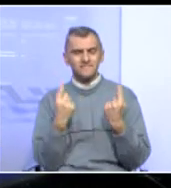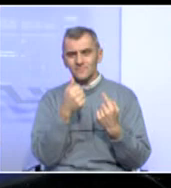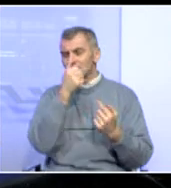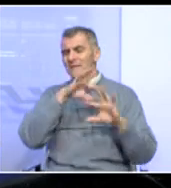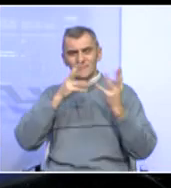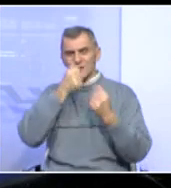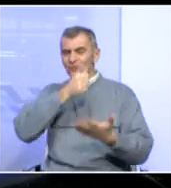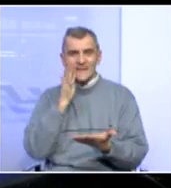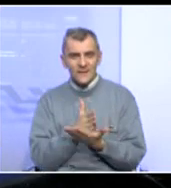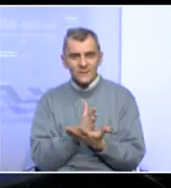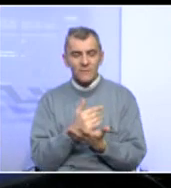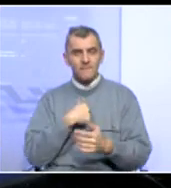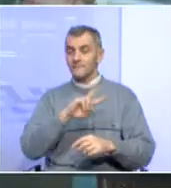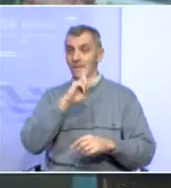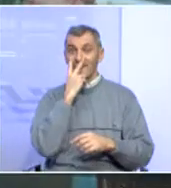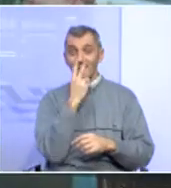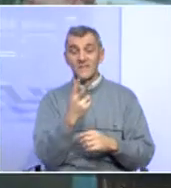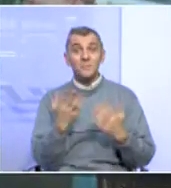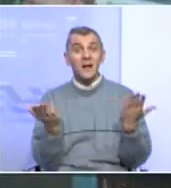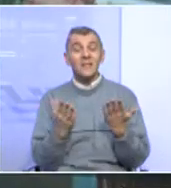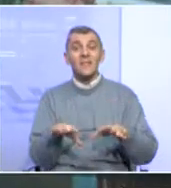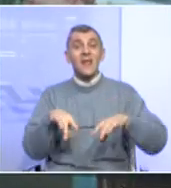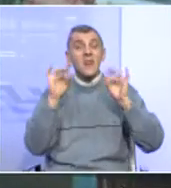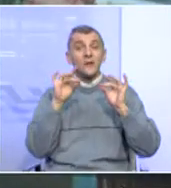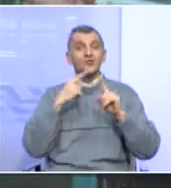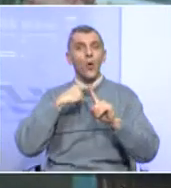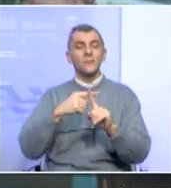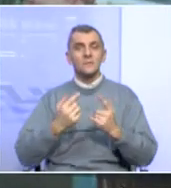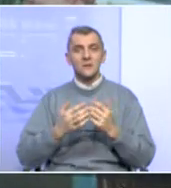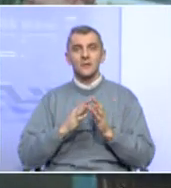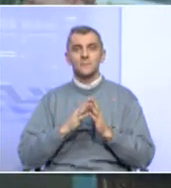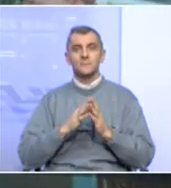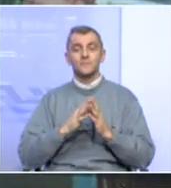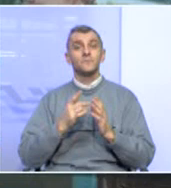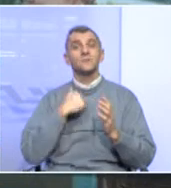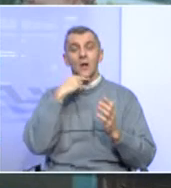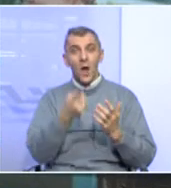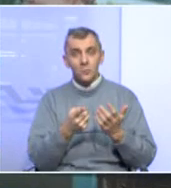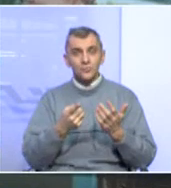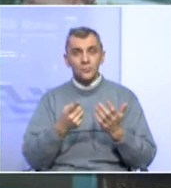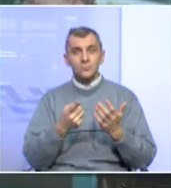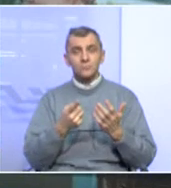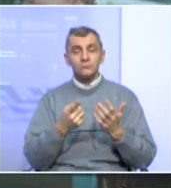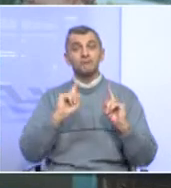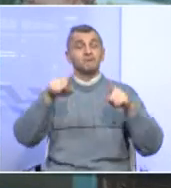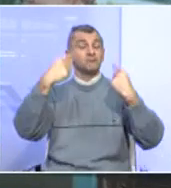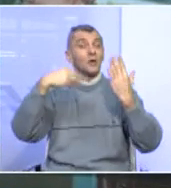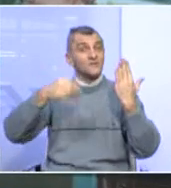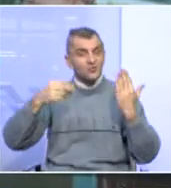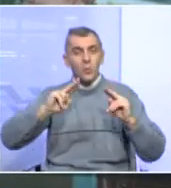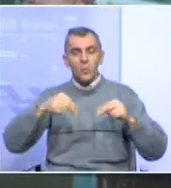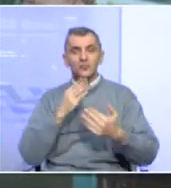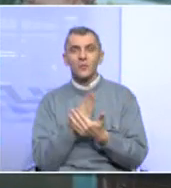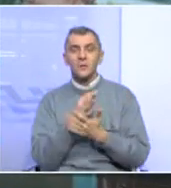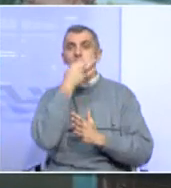dešava, ne vidim gdje naći optimizam da se kaže da bi naredni izvještaji